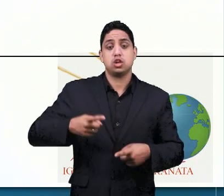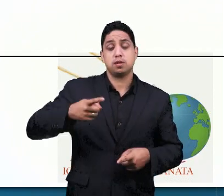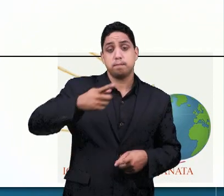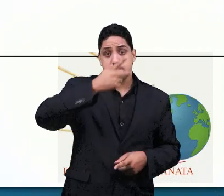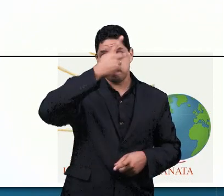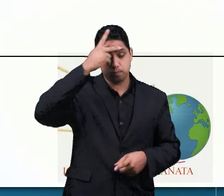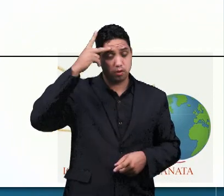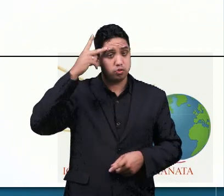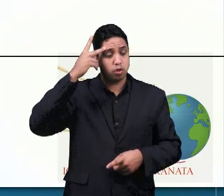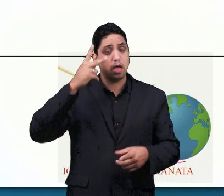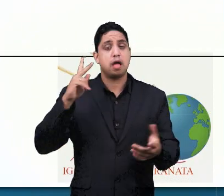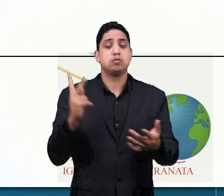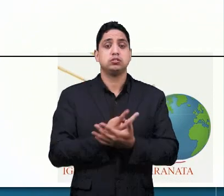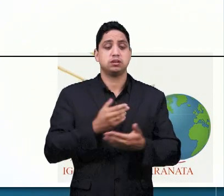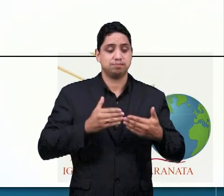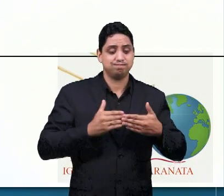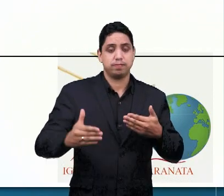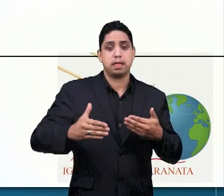l'homme, il